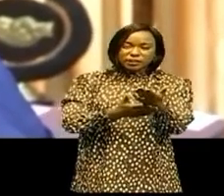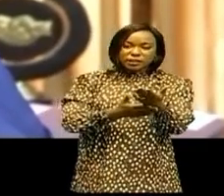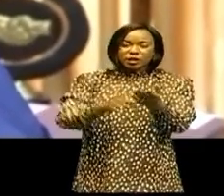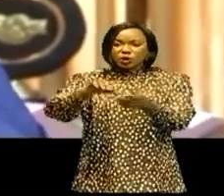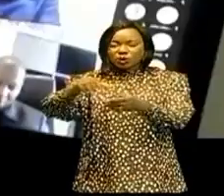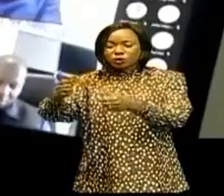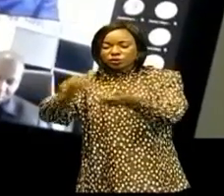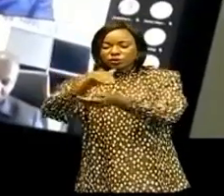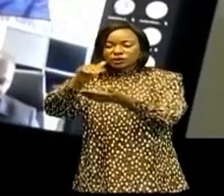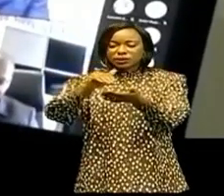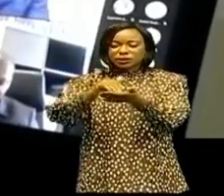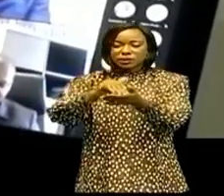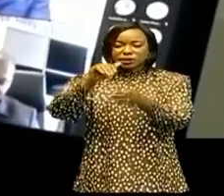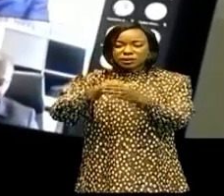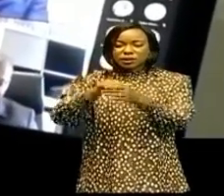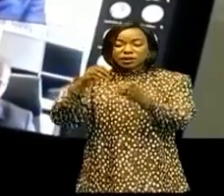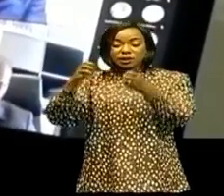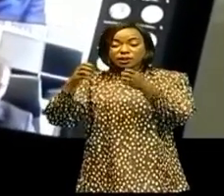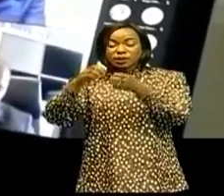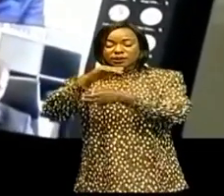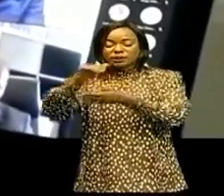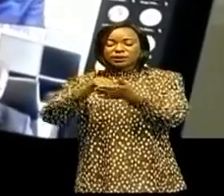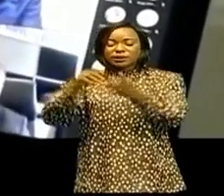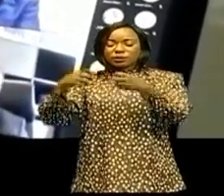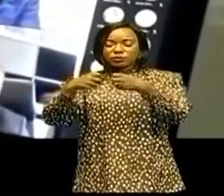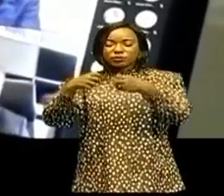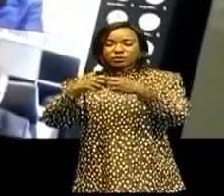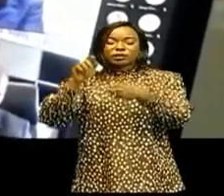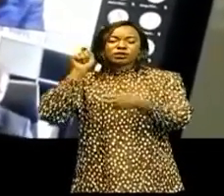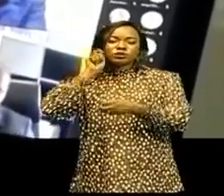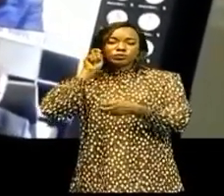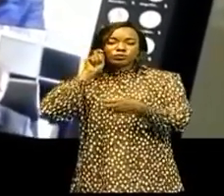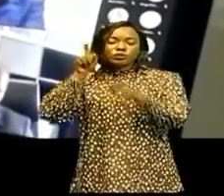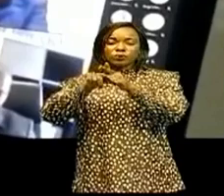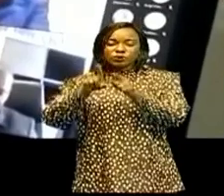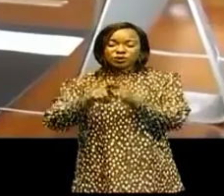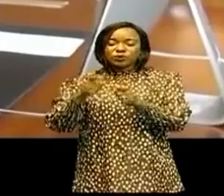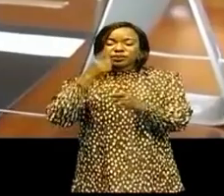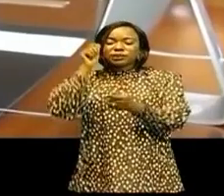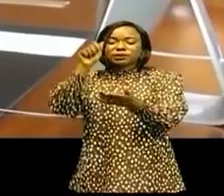la centrale hydroélectrique de la Tchopo. Elles sont les suivantes.